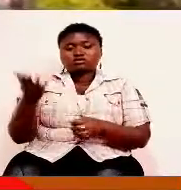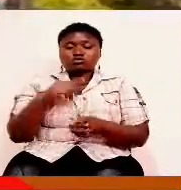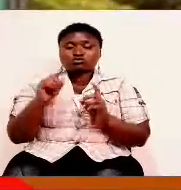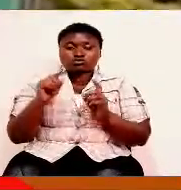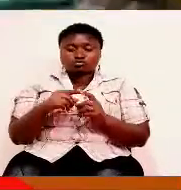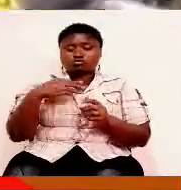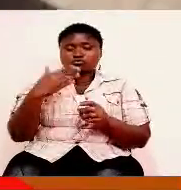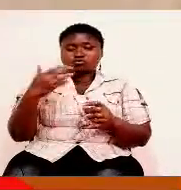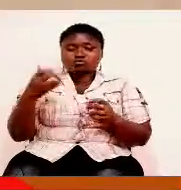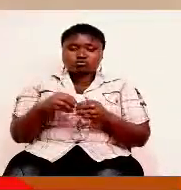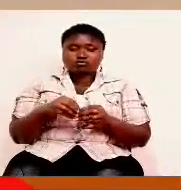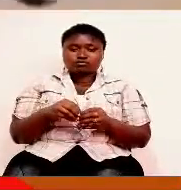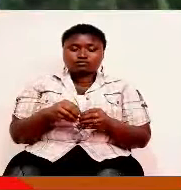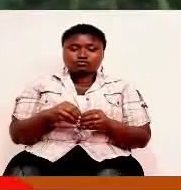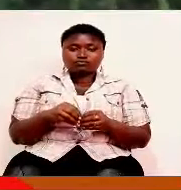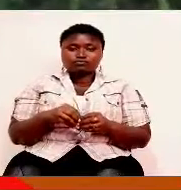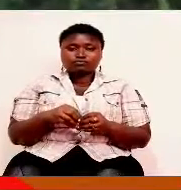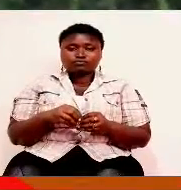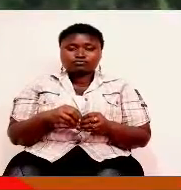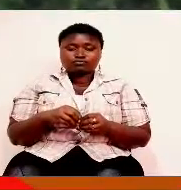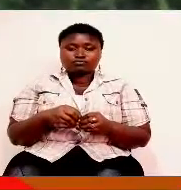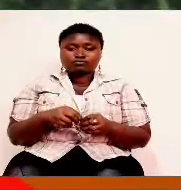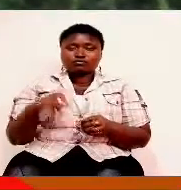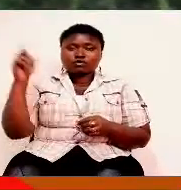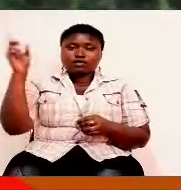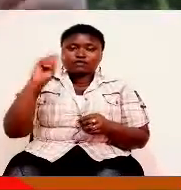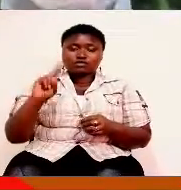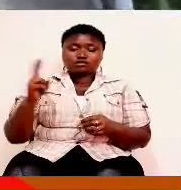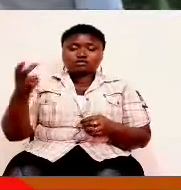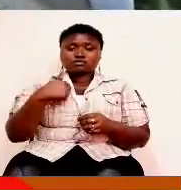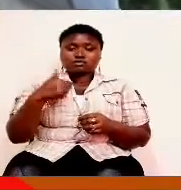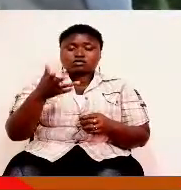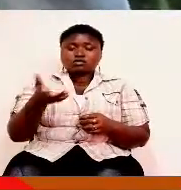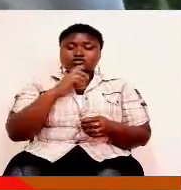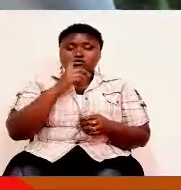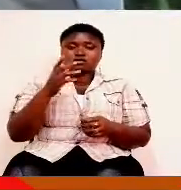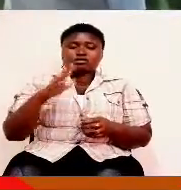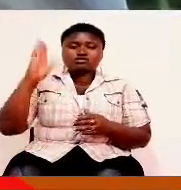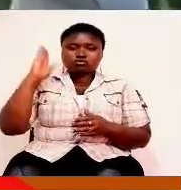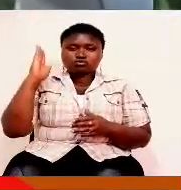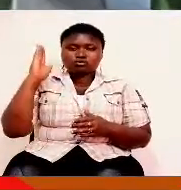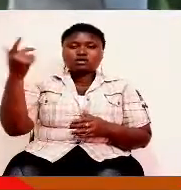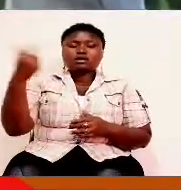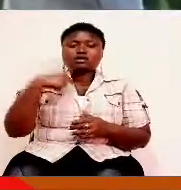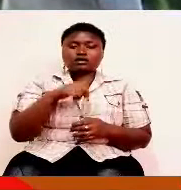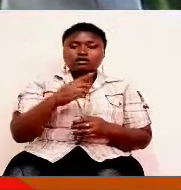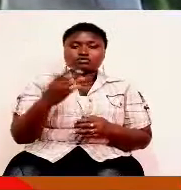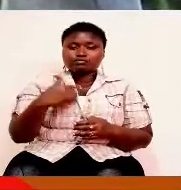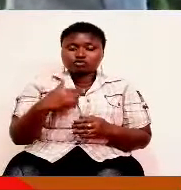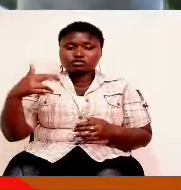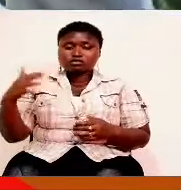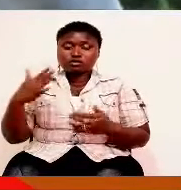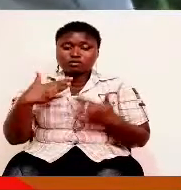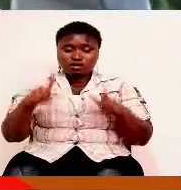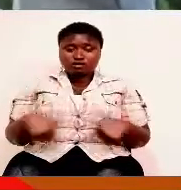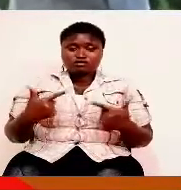kurugamirira muingi na indo ciao. Rais wangu, nataka kukwambia ulichukua Biblia na ukasema you protect our life and